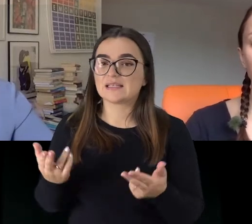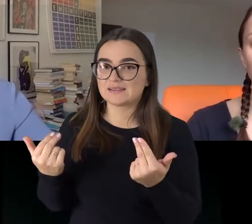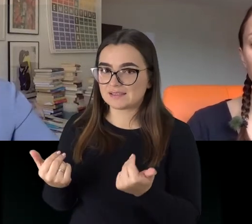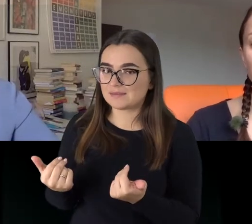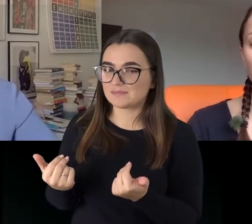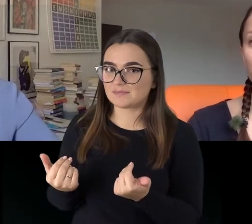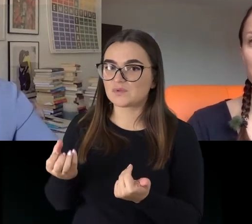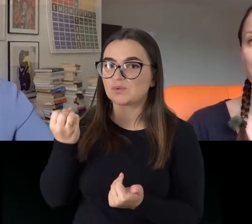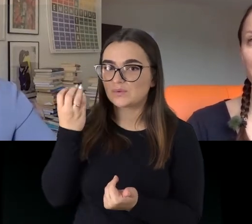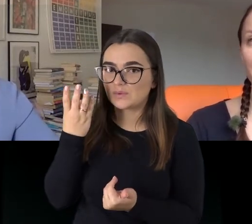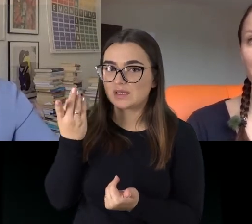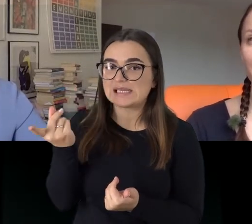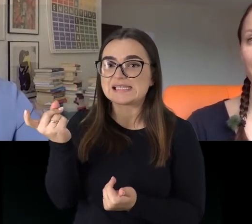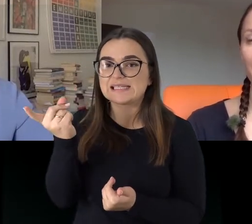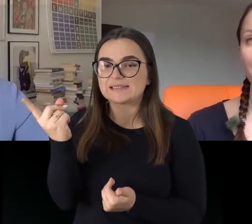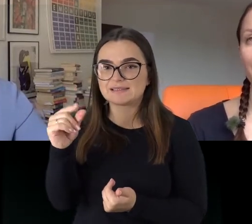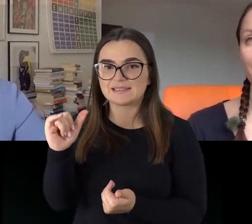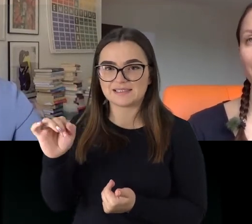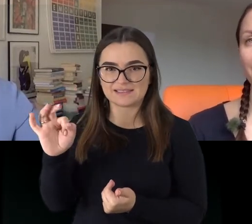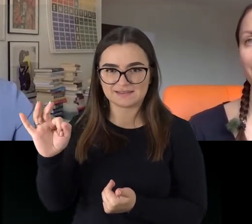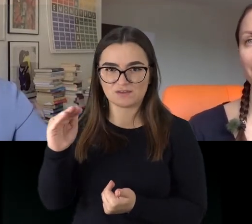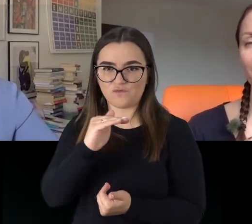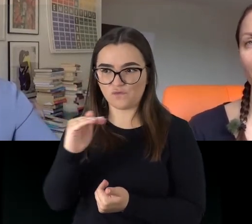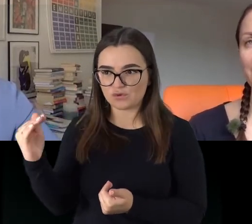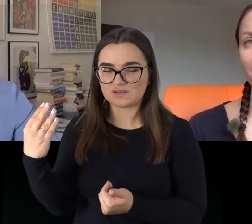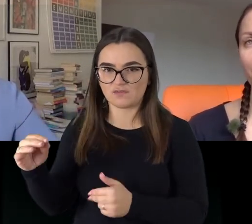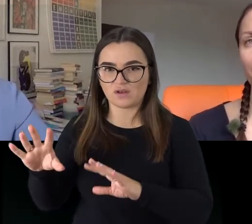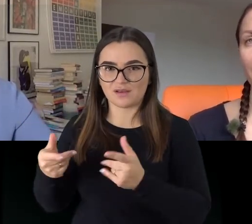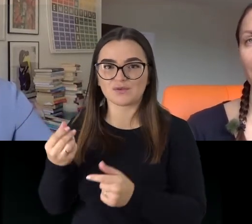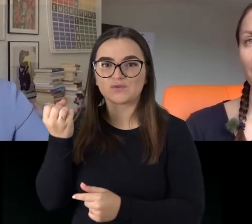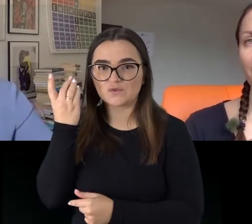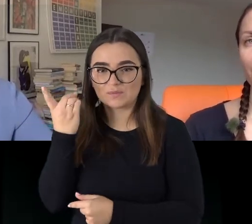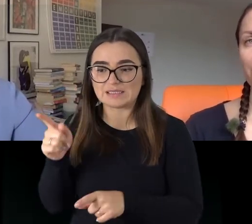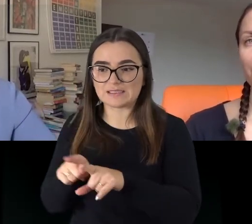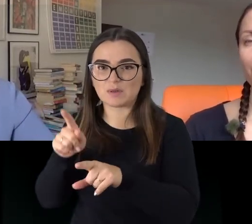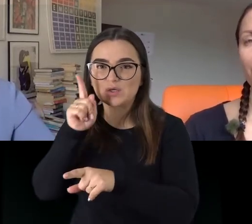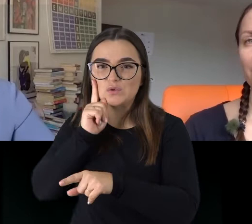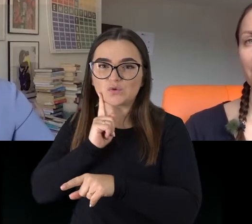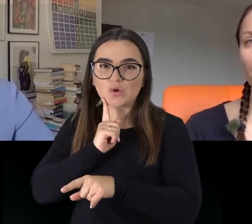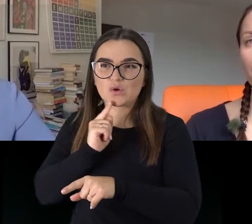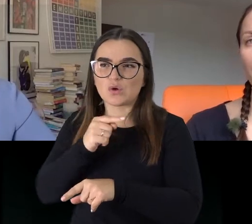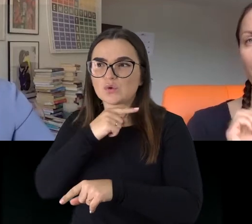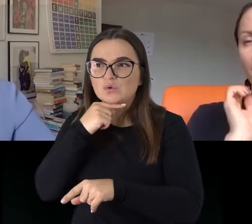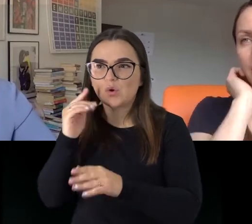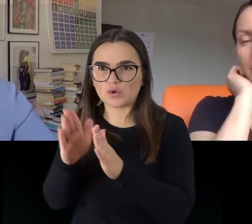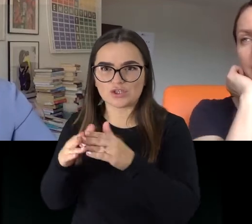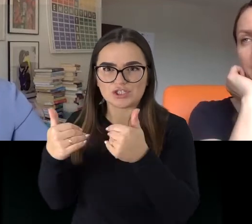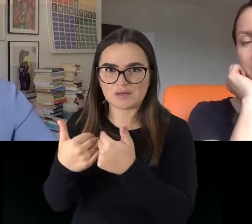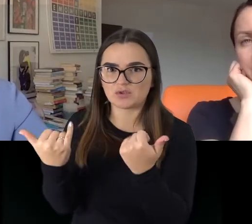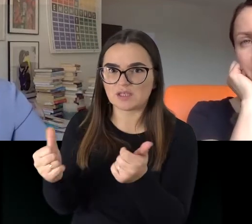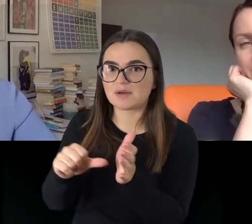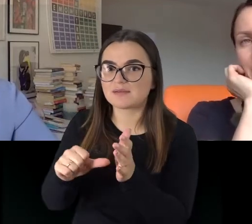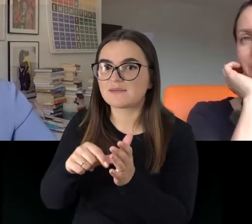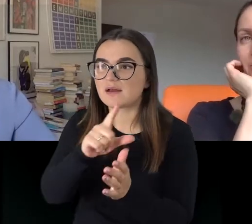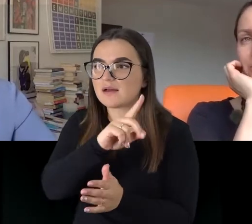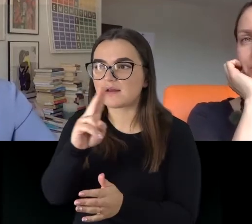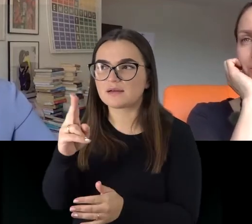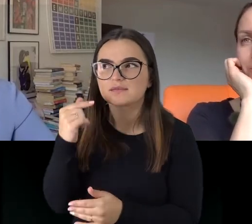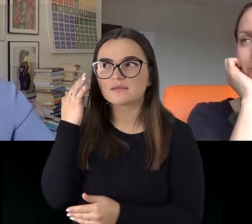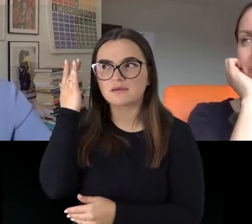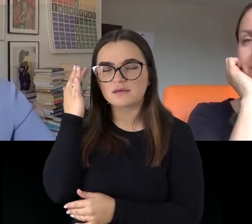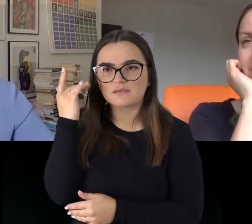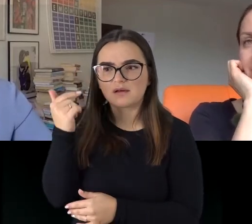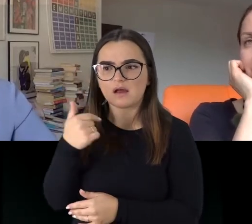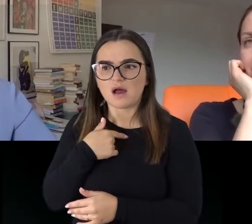kas yra ta disfunkcija ir vėlgi man taip pat norisi, man atrodo, daug šeimų, kurios klauso ar galvoja, o tai aš